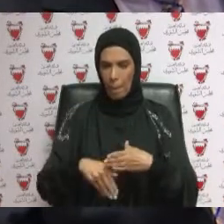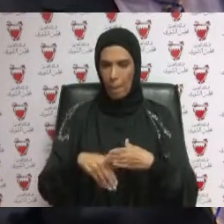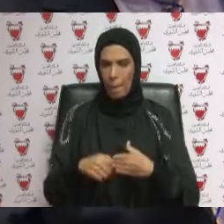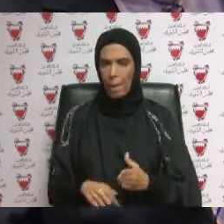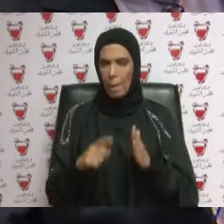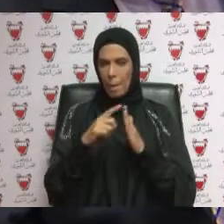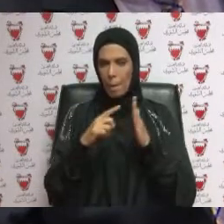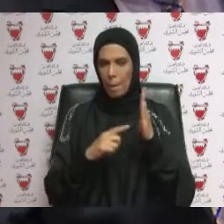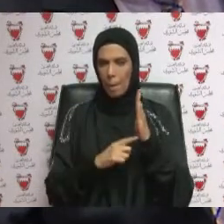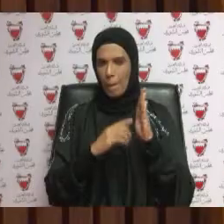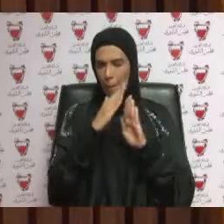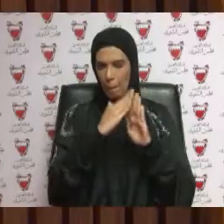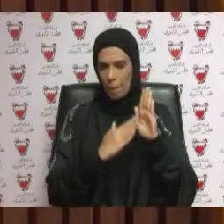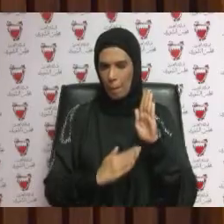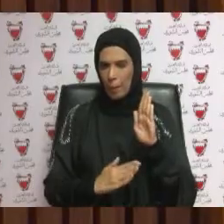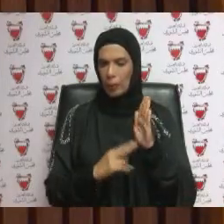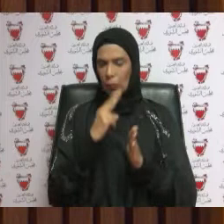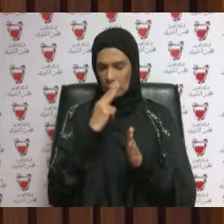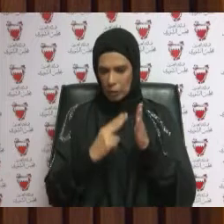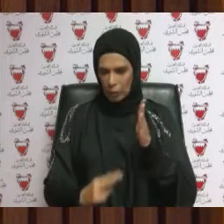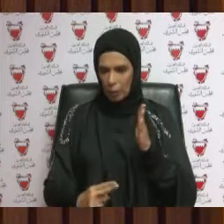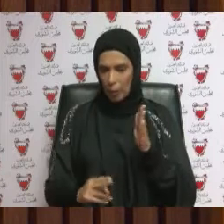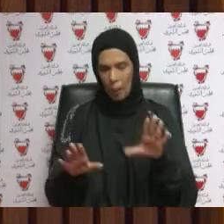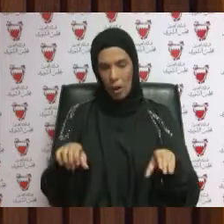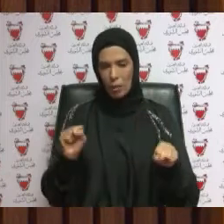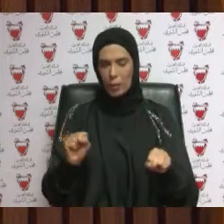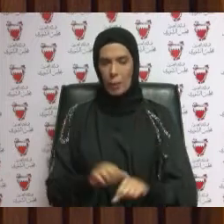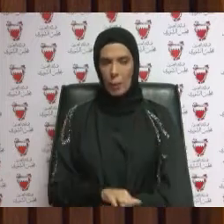القانون الآتي نصه وقد صدقنا عليه وأصدرناه.